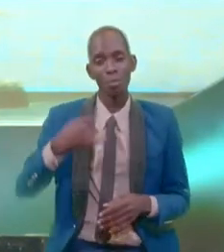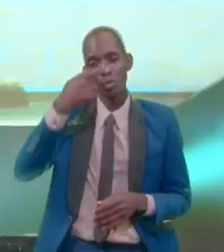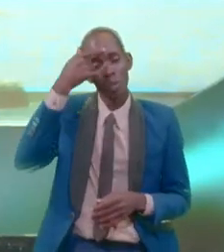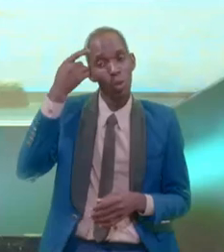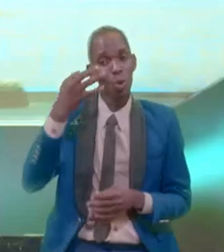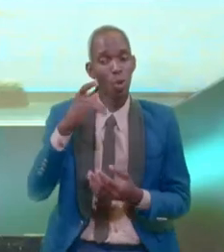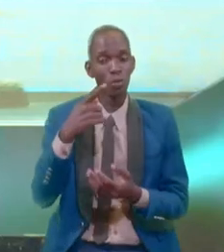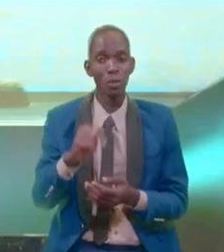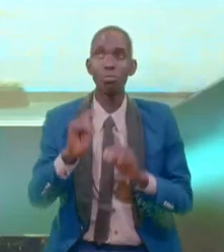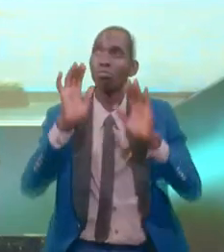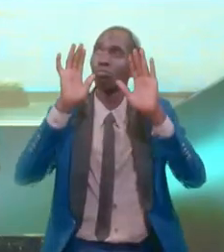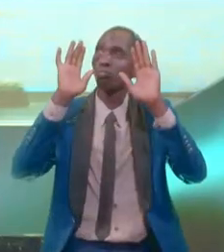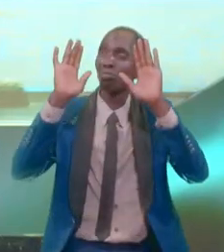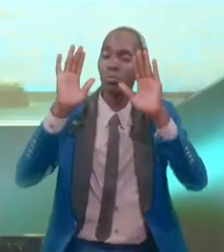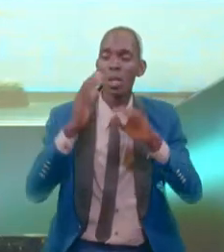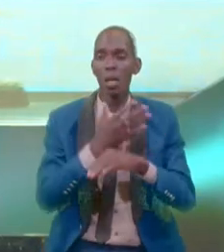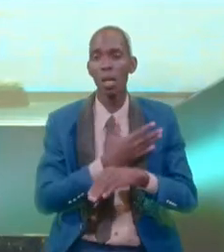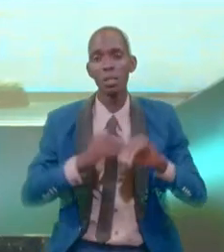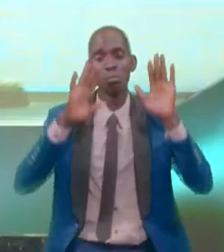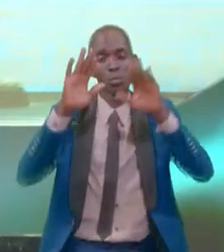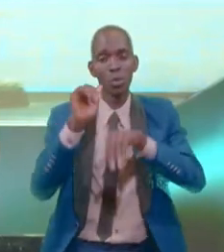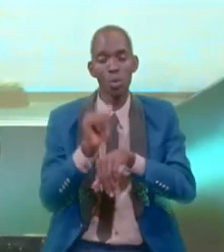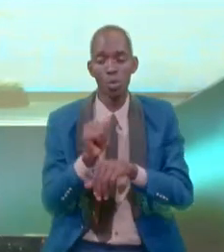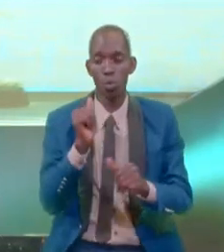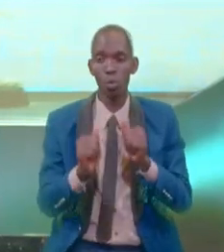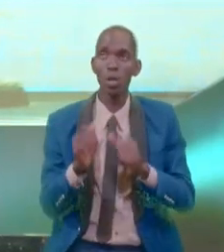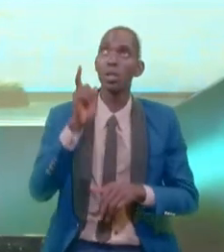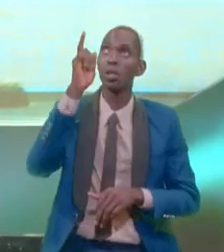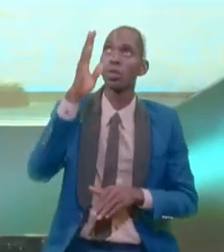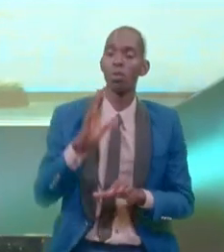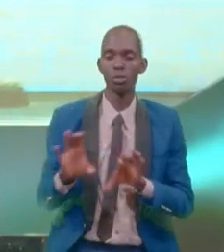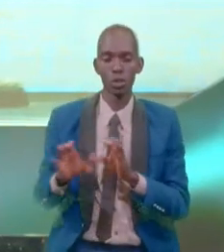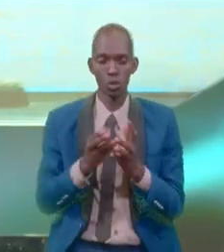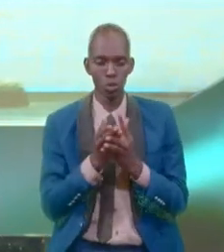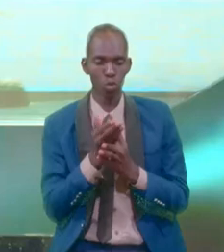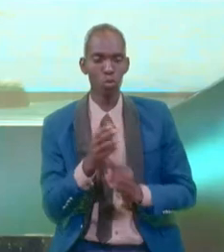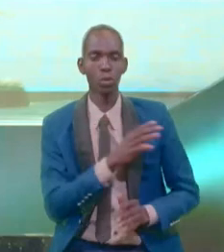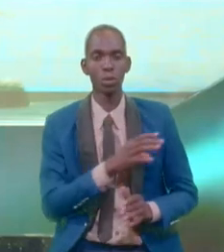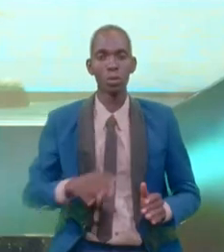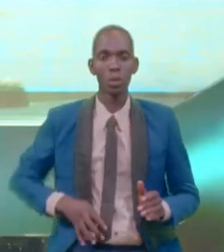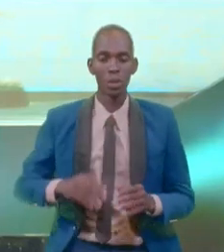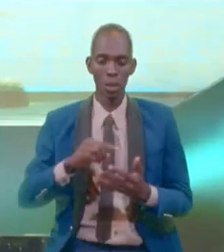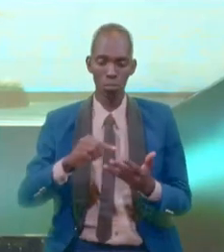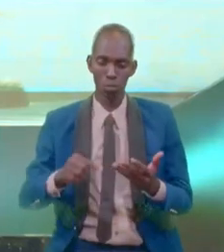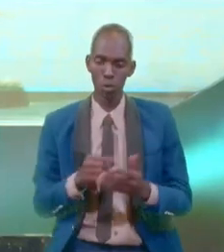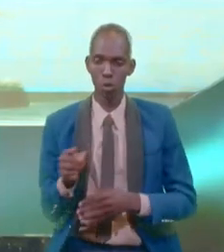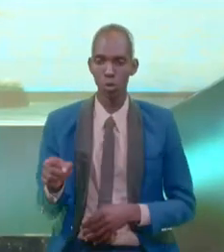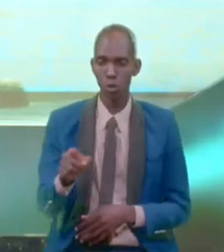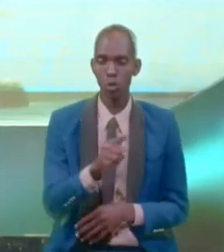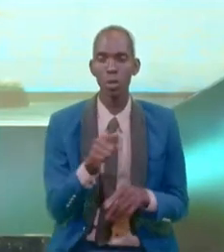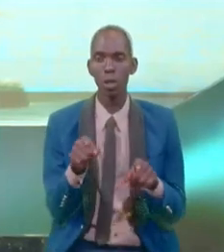témoignage à sa vie à cause des miracles, des prodiges et des signes qu'il a opérés par lui au milieu de